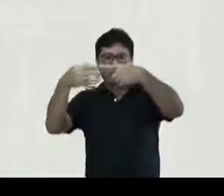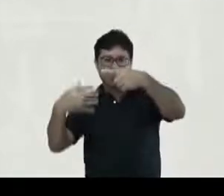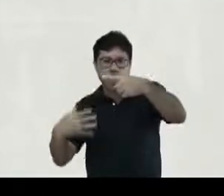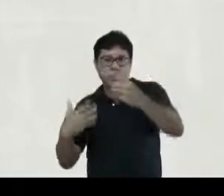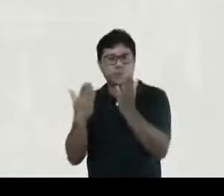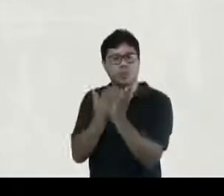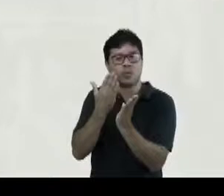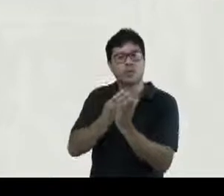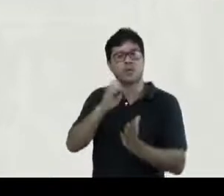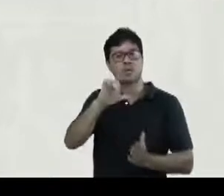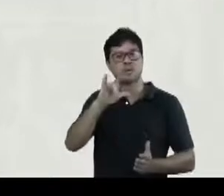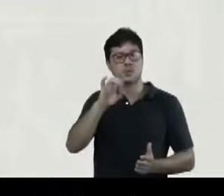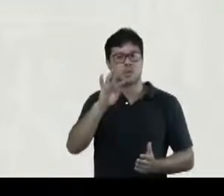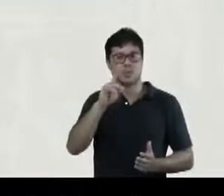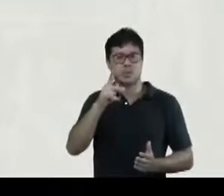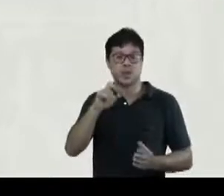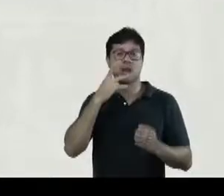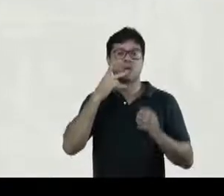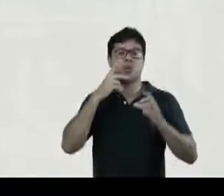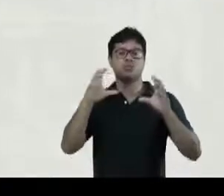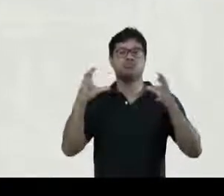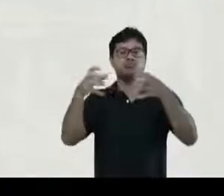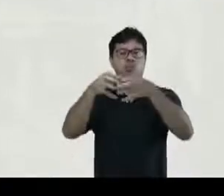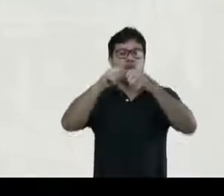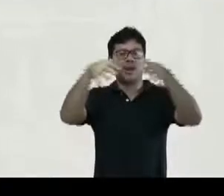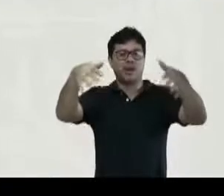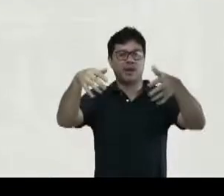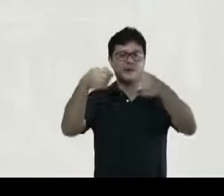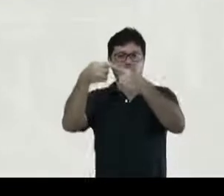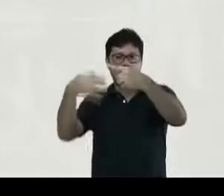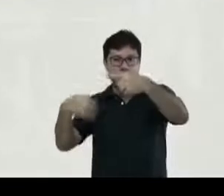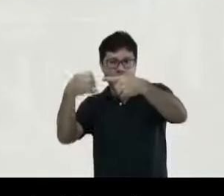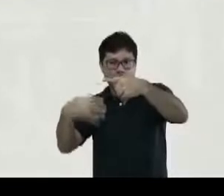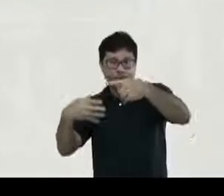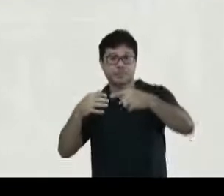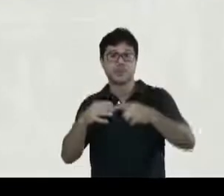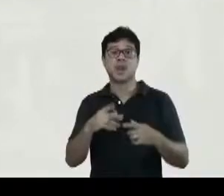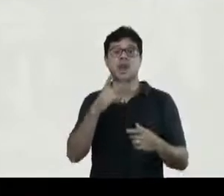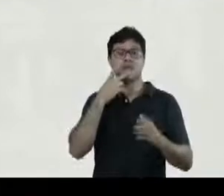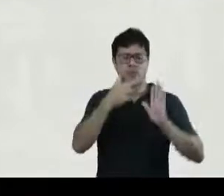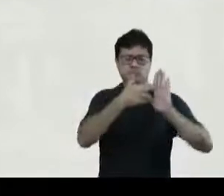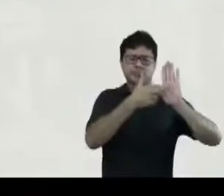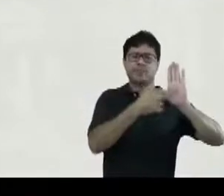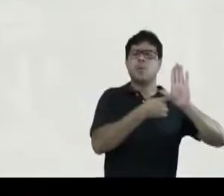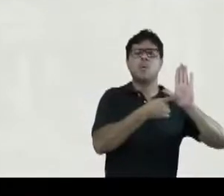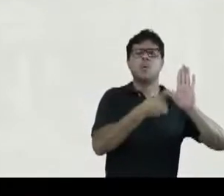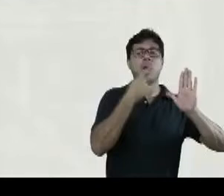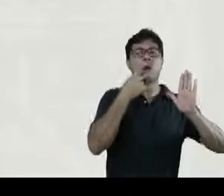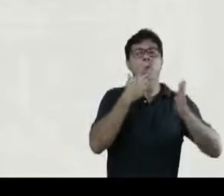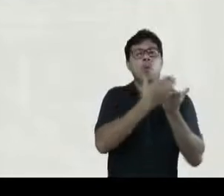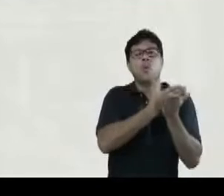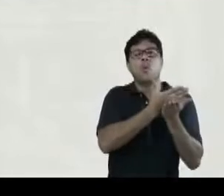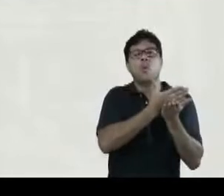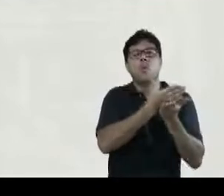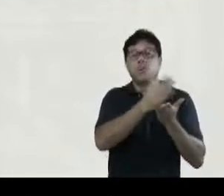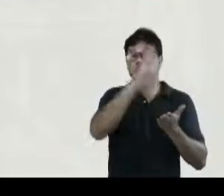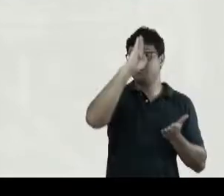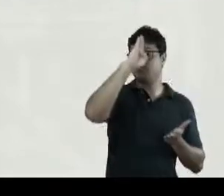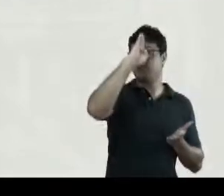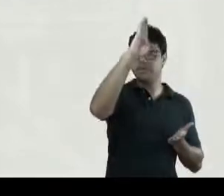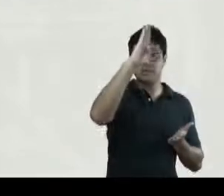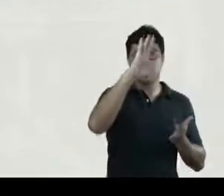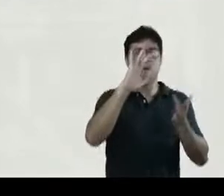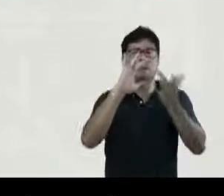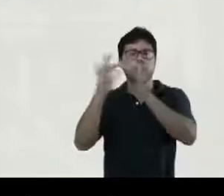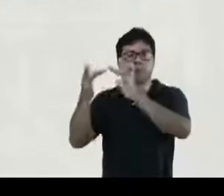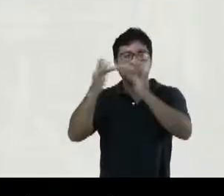machen. Normdaten sind das Rückgrat der heute aus maschinenlesbaren Aufnahmen ableitbaren